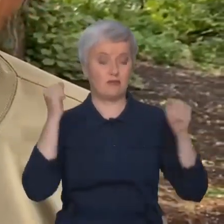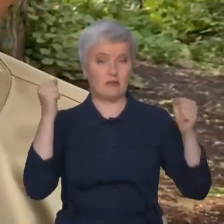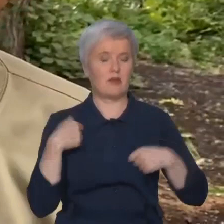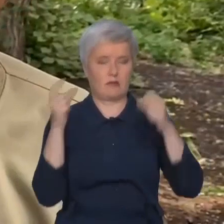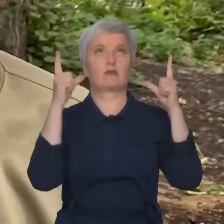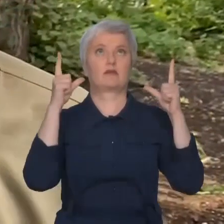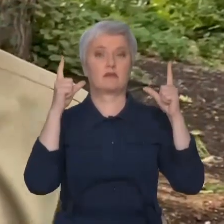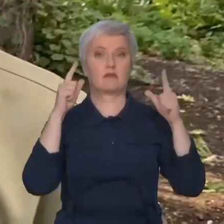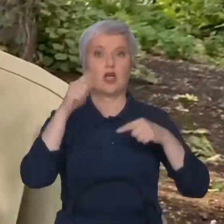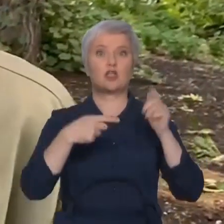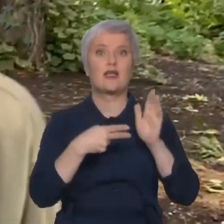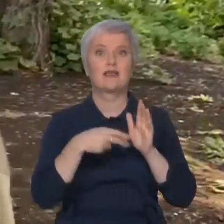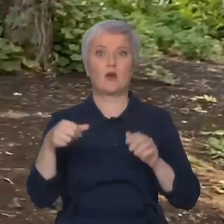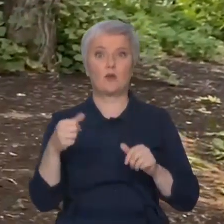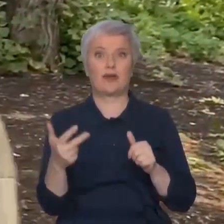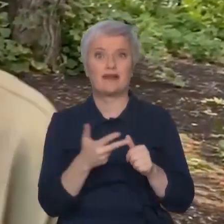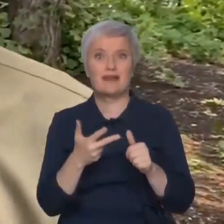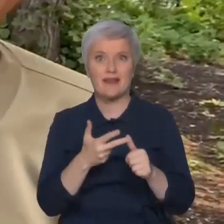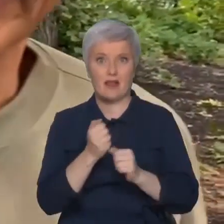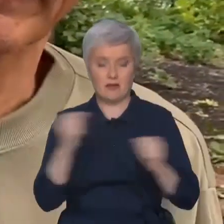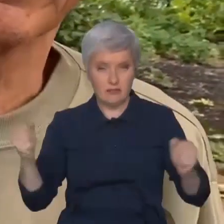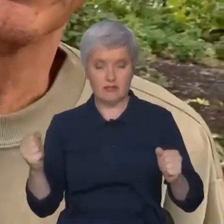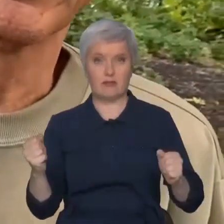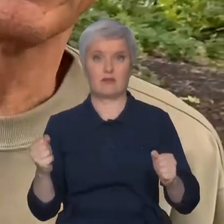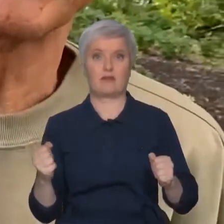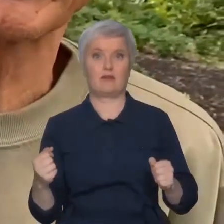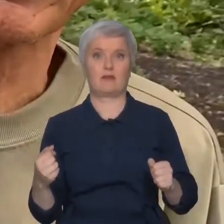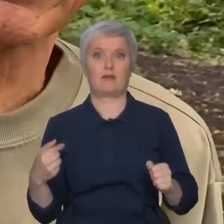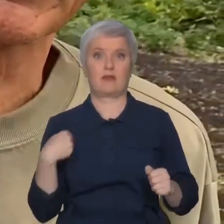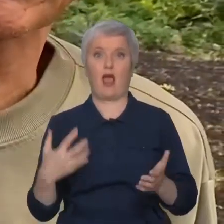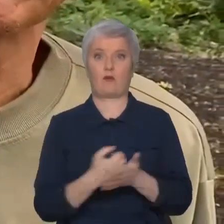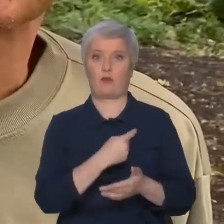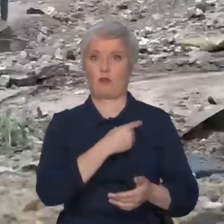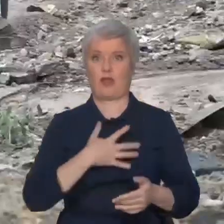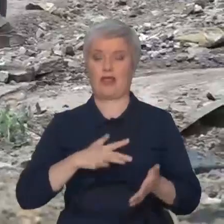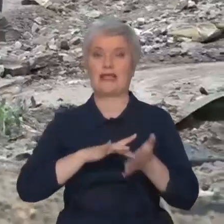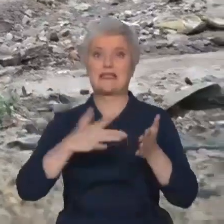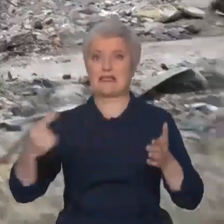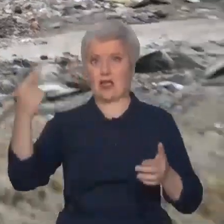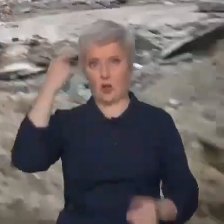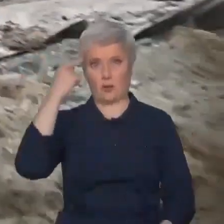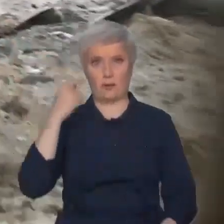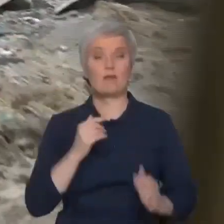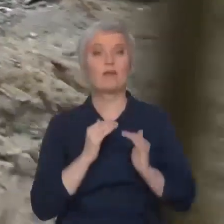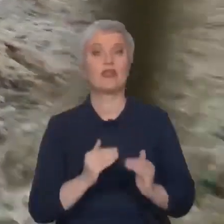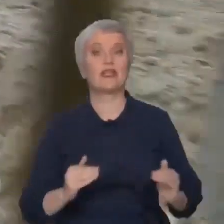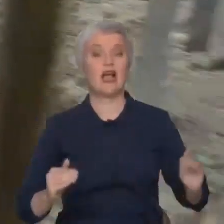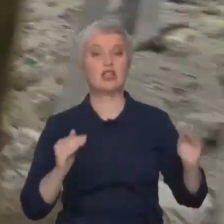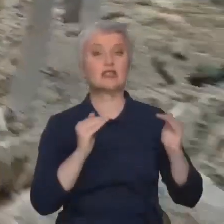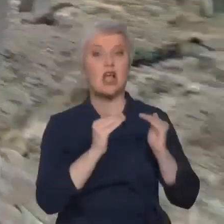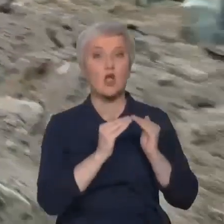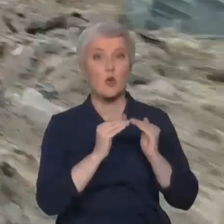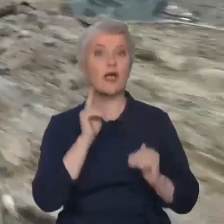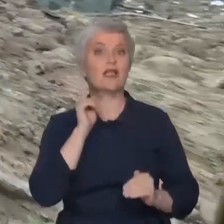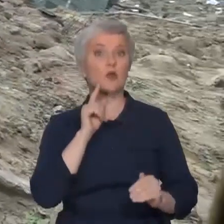сім був так, третій зрив і отримав ранення стіку. Дитячий садок тимчасово залишається